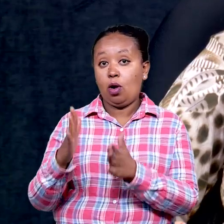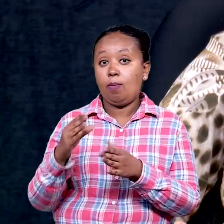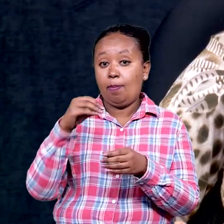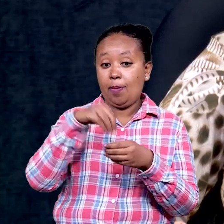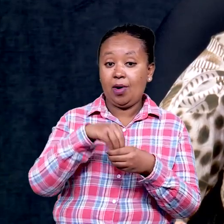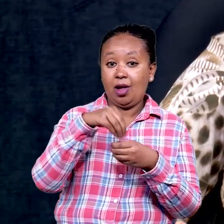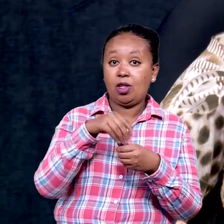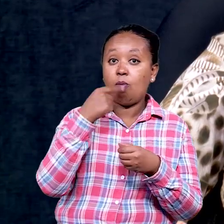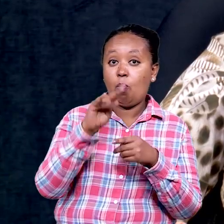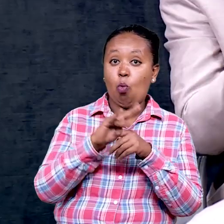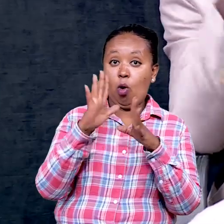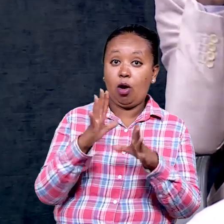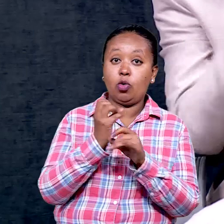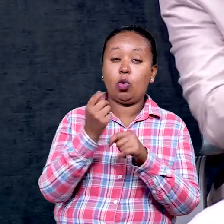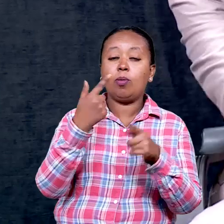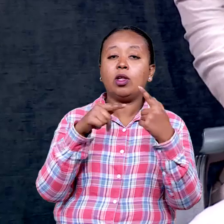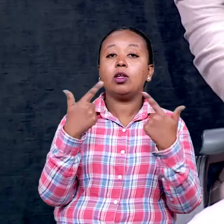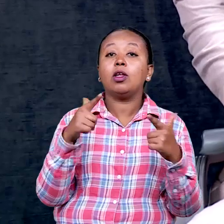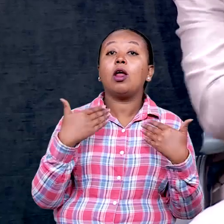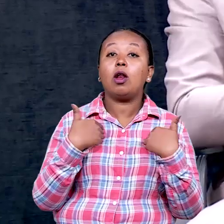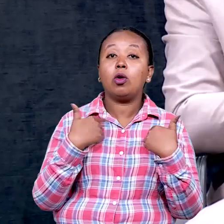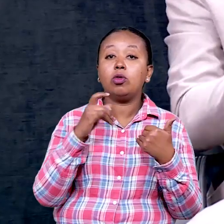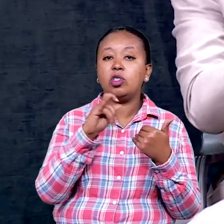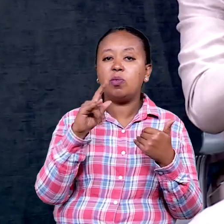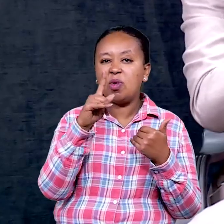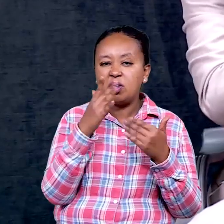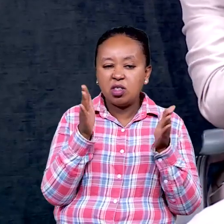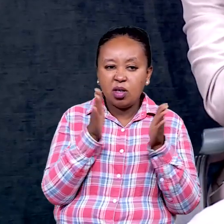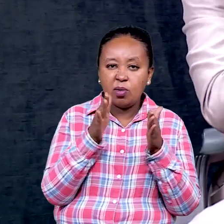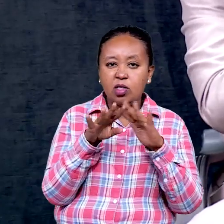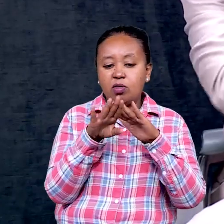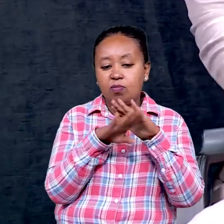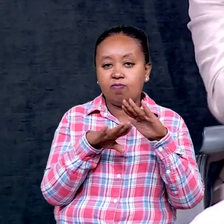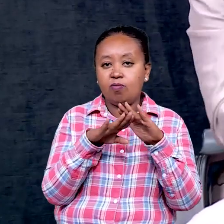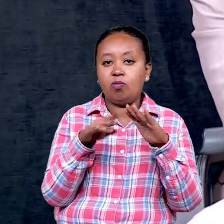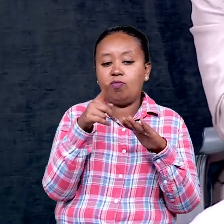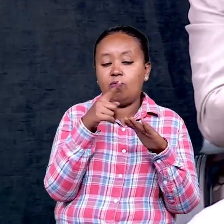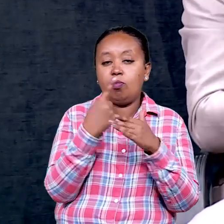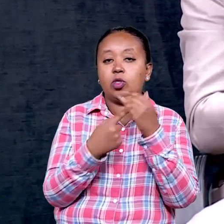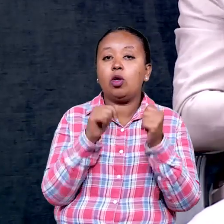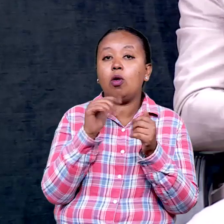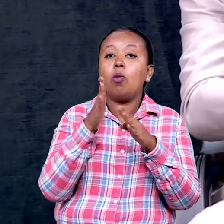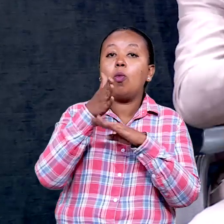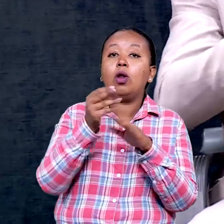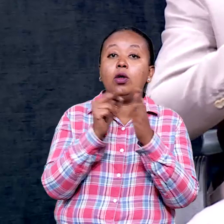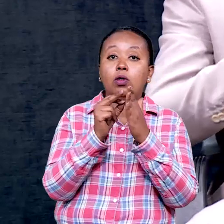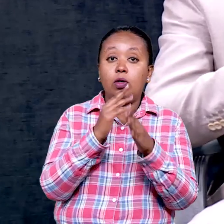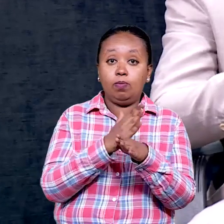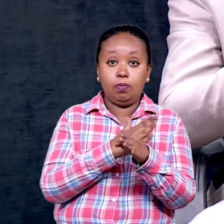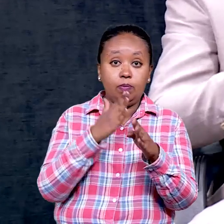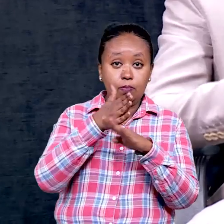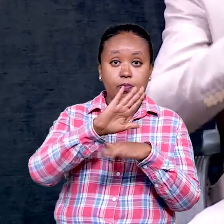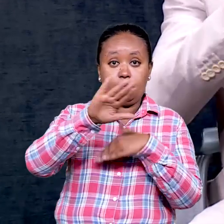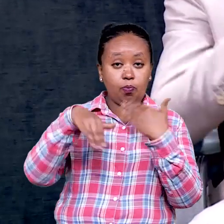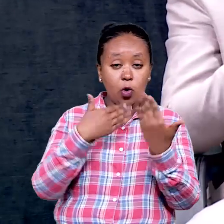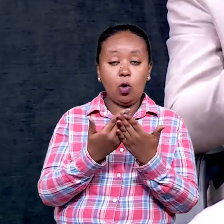ወገን ቢካተት የሚሉትን ሙያተኛ ይዞ የማምጣት እድል አለው ሚዲያ እንጂ በሆነች ጠባብ ሰርክል ላይ ብቻ ያለ ሰው አይደለም። ምክንያቱም በኋላ ህጎቹ